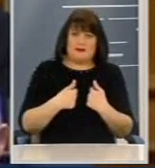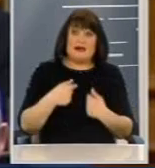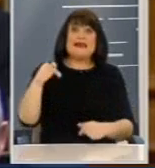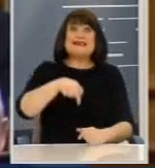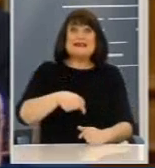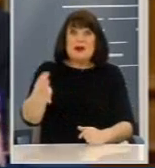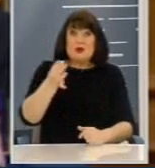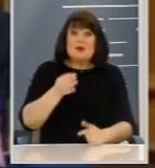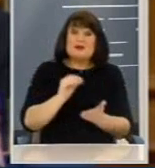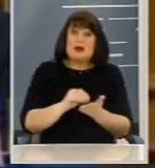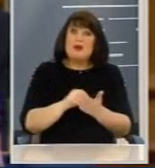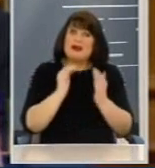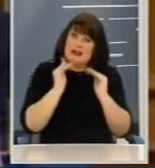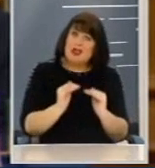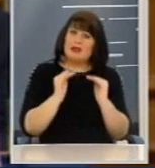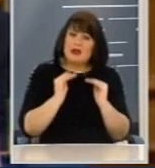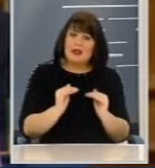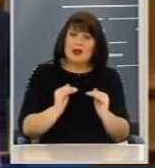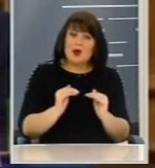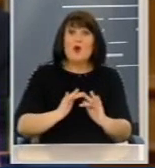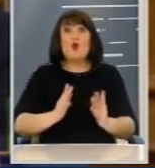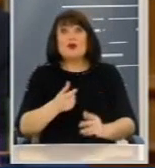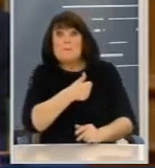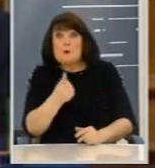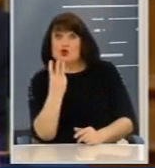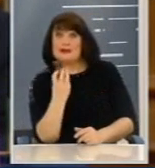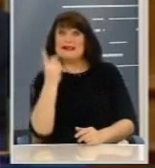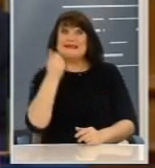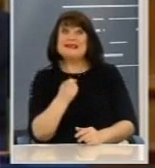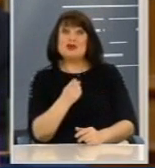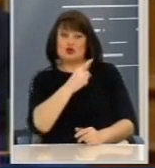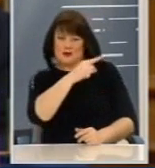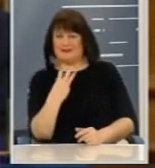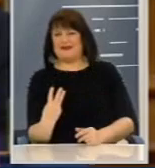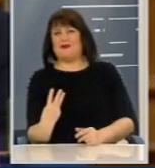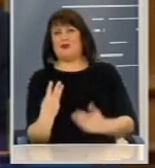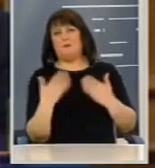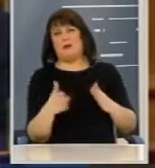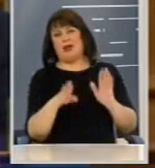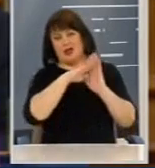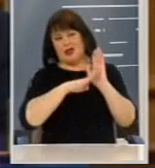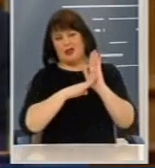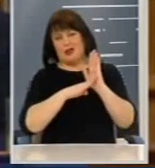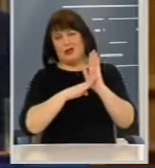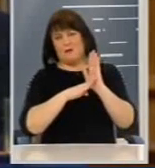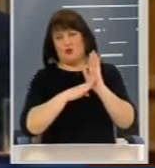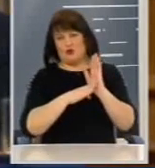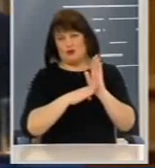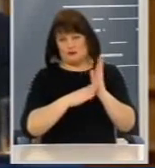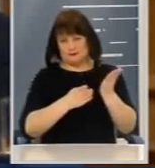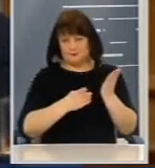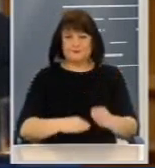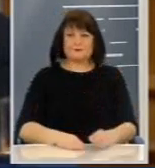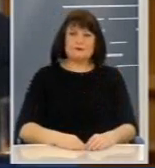εδώ και μας επαναλάβατε το τροπάρι ότι λέει μόνο 30% έχουμε υλοποίηση από τη δεύτερη αξιολόγηση. Προφανώς δεν ακούσατε